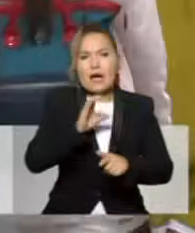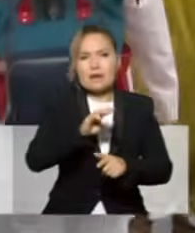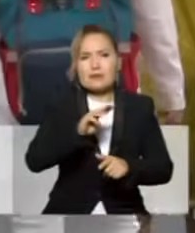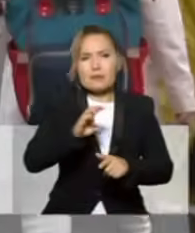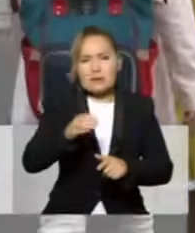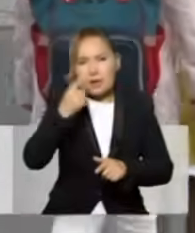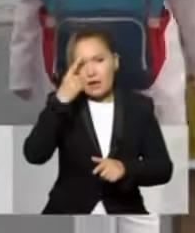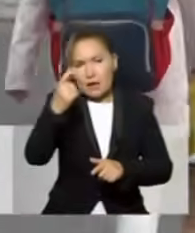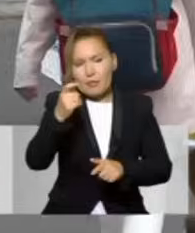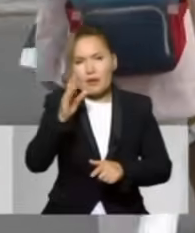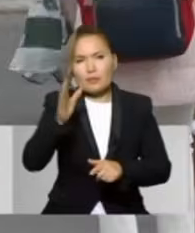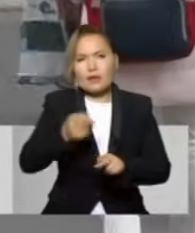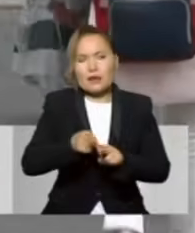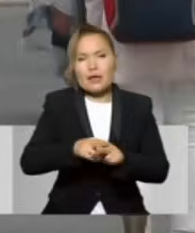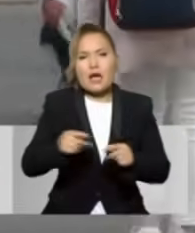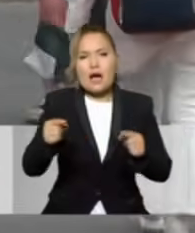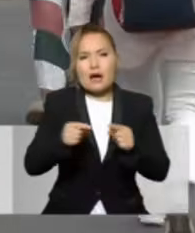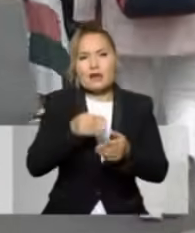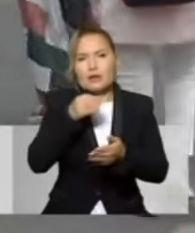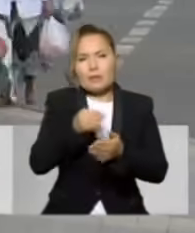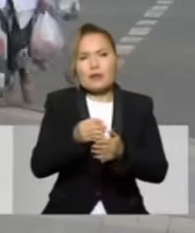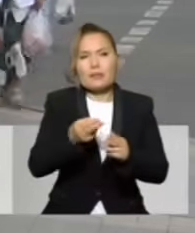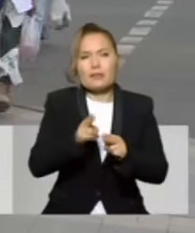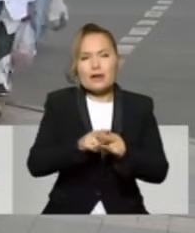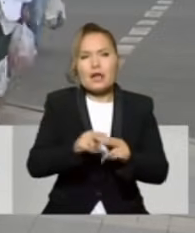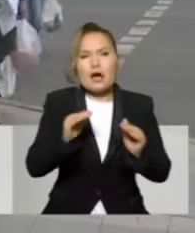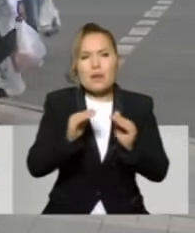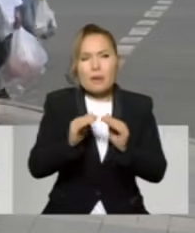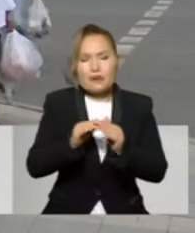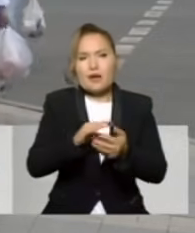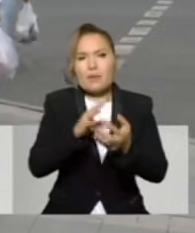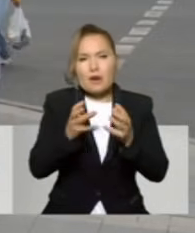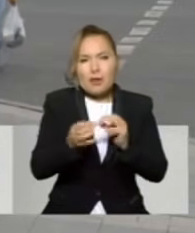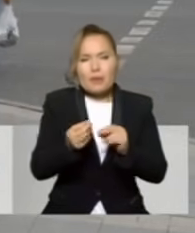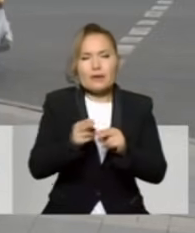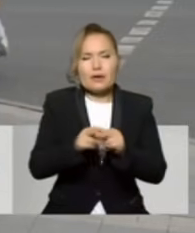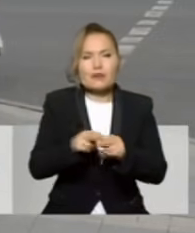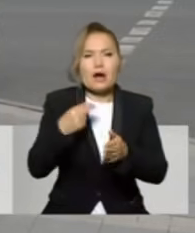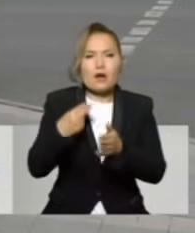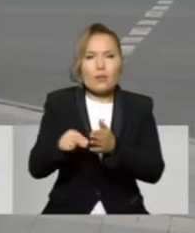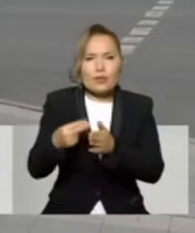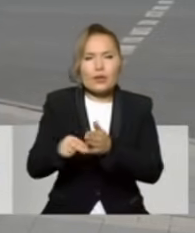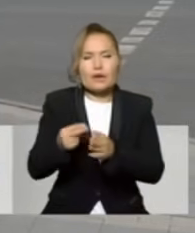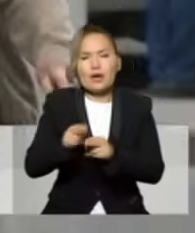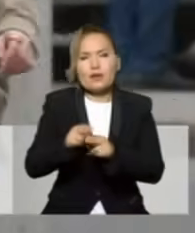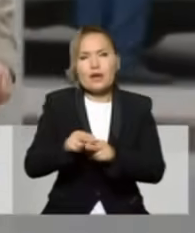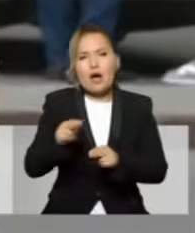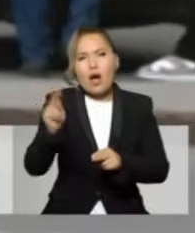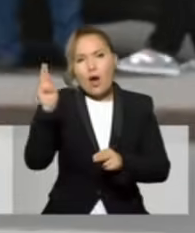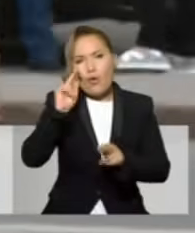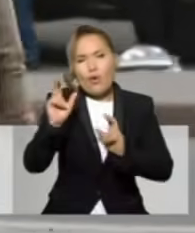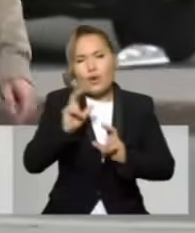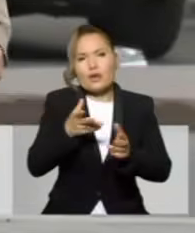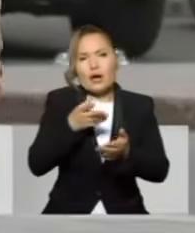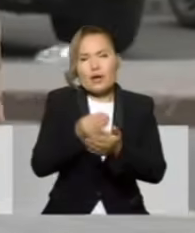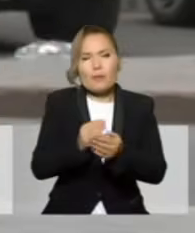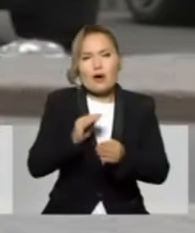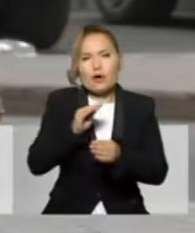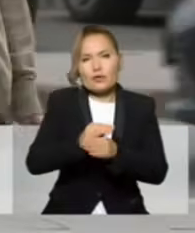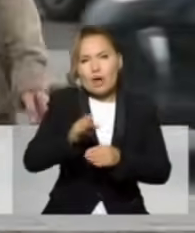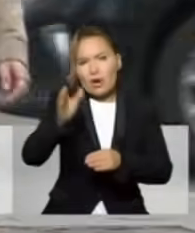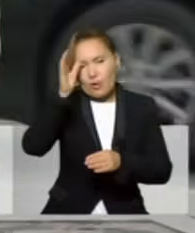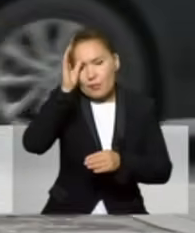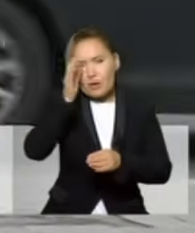SMS хабарлама жіберіледі. Нақтырақ айтсақ, жылжымалы немесе жылжымайтын мүлікті сатып алуға, оқу ақысы, қосымша білім